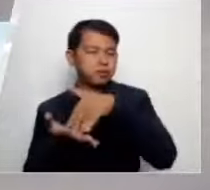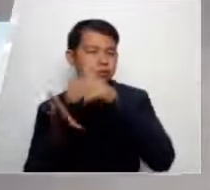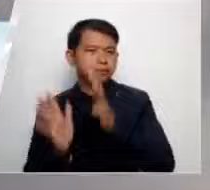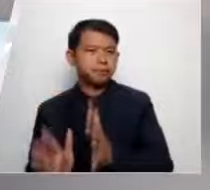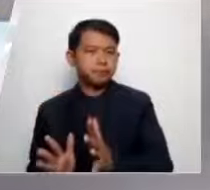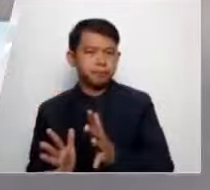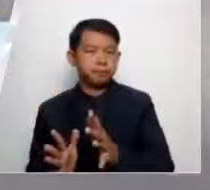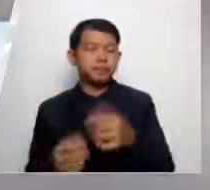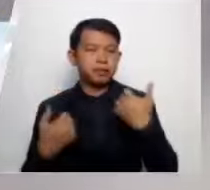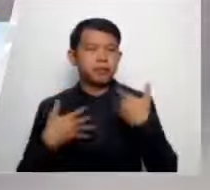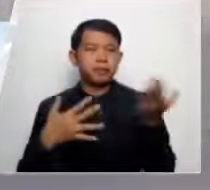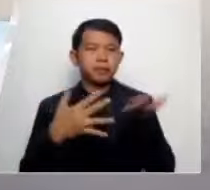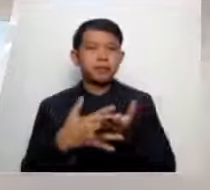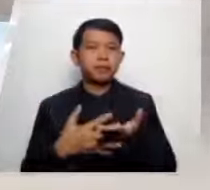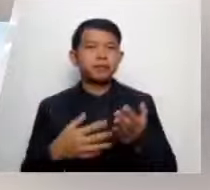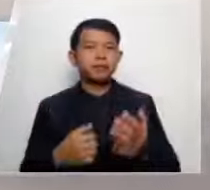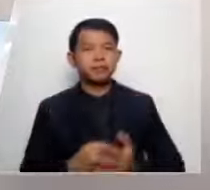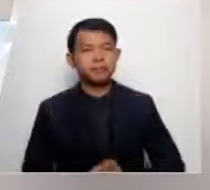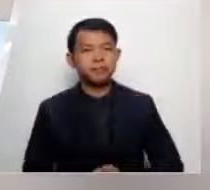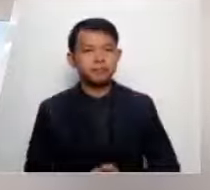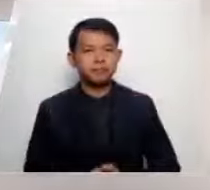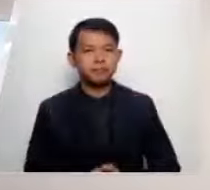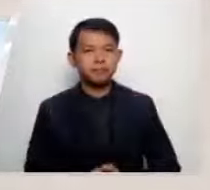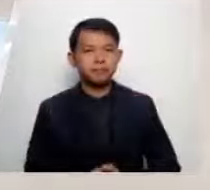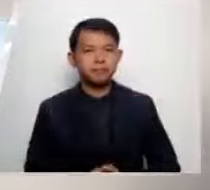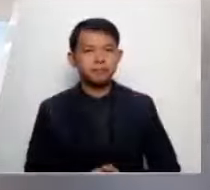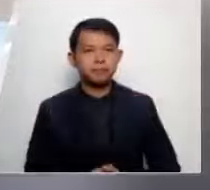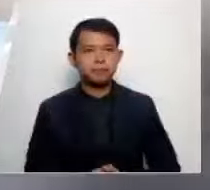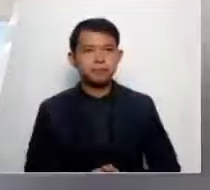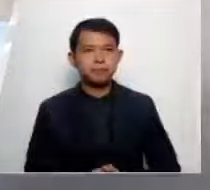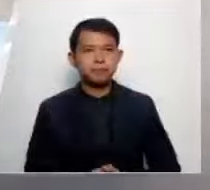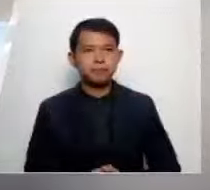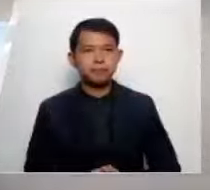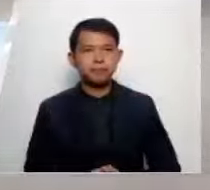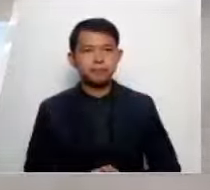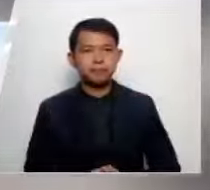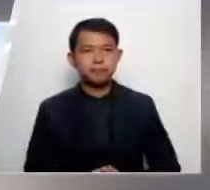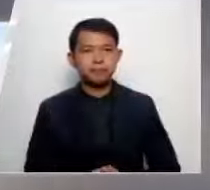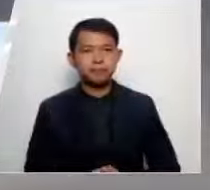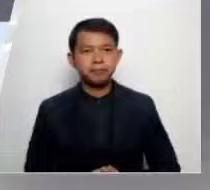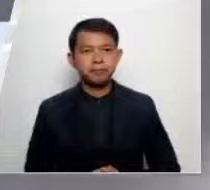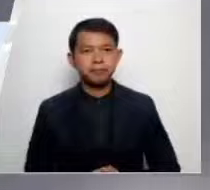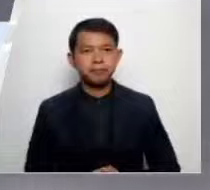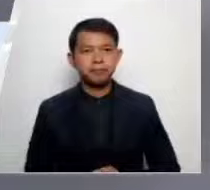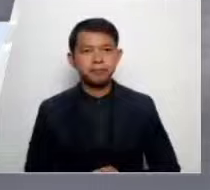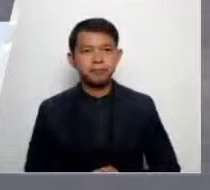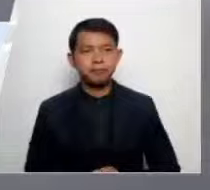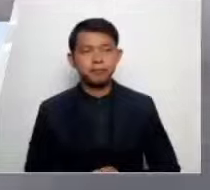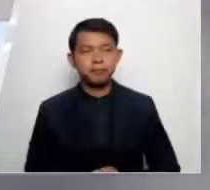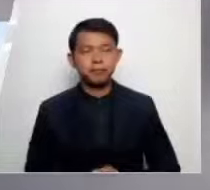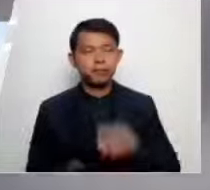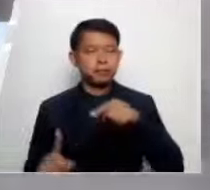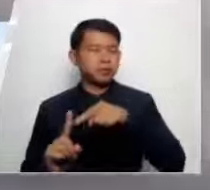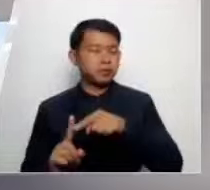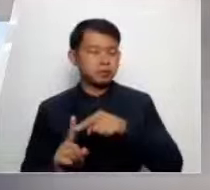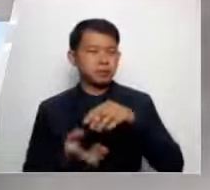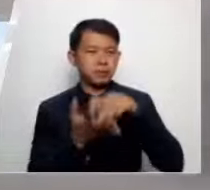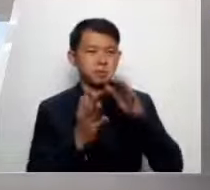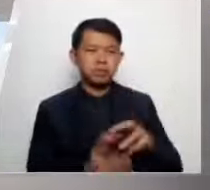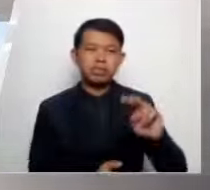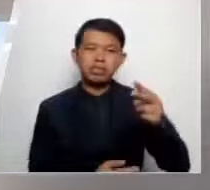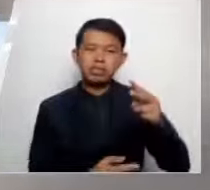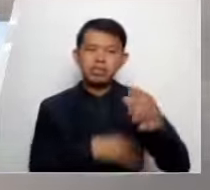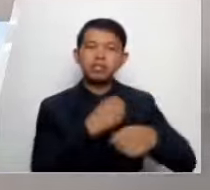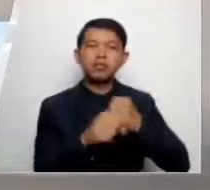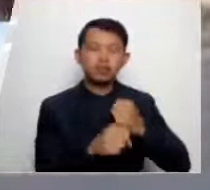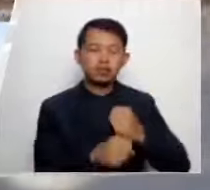property. Ayon sa pinsan ng biktima, pangarap maging doktor ng biktima na second-year student sa kursong pharmacy. May